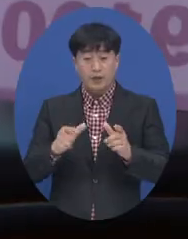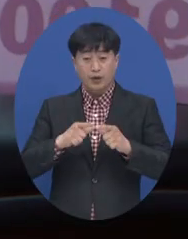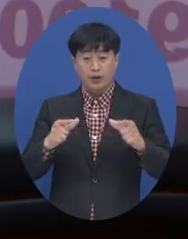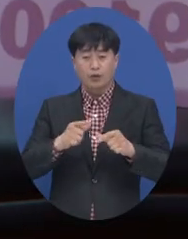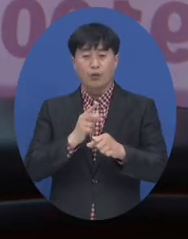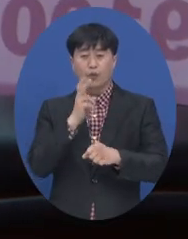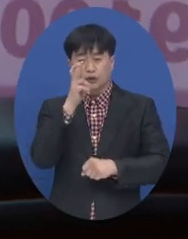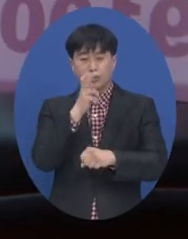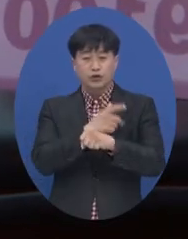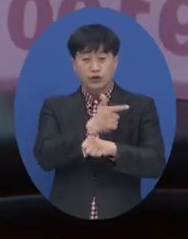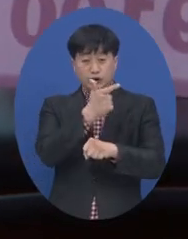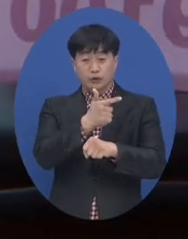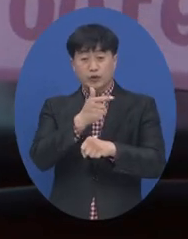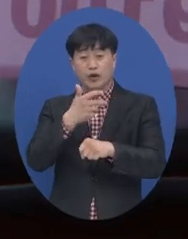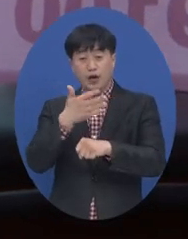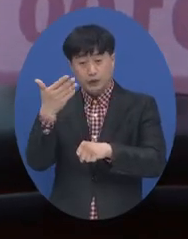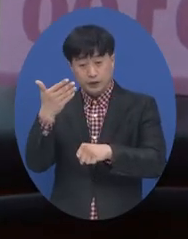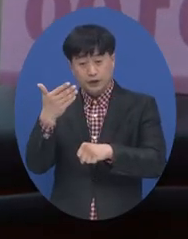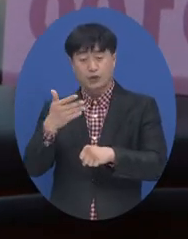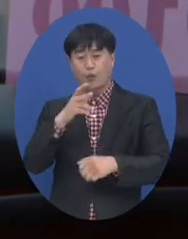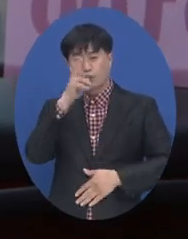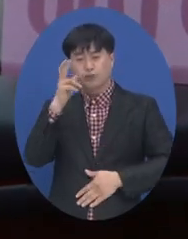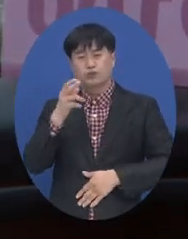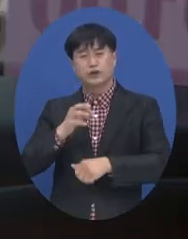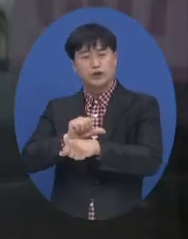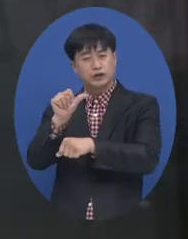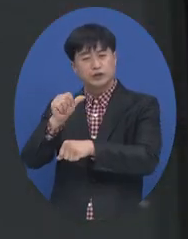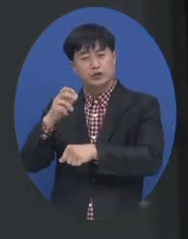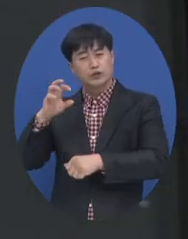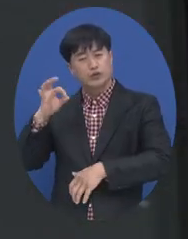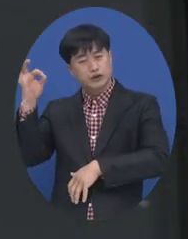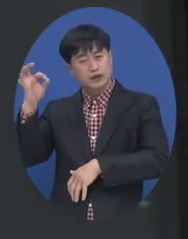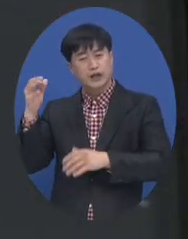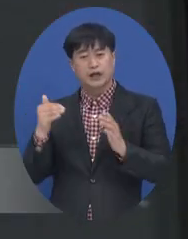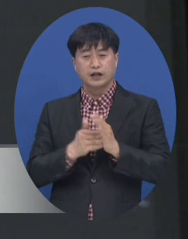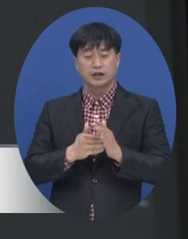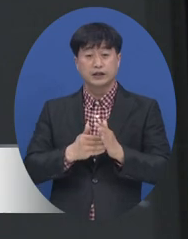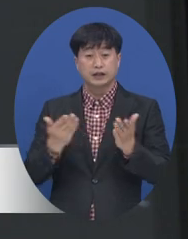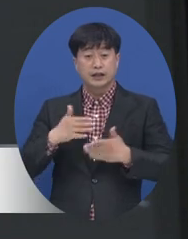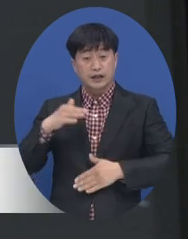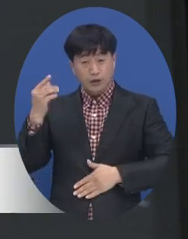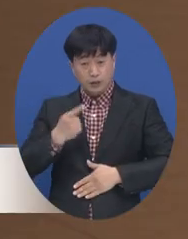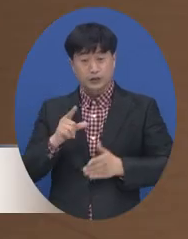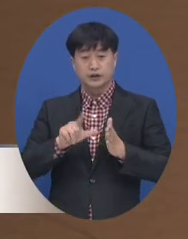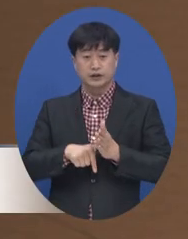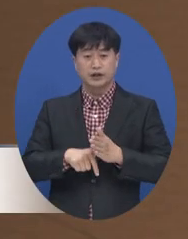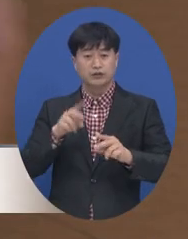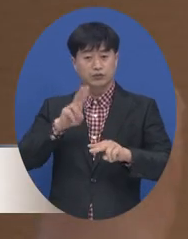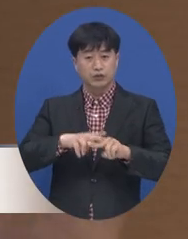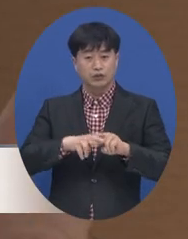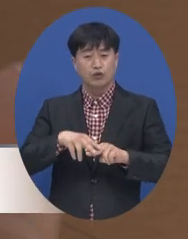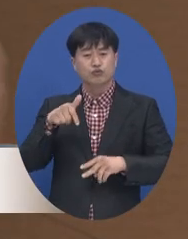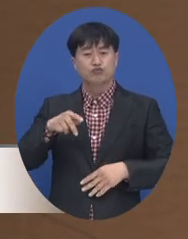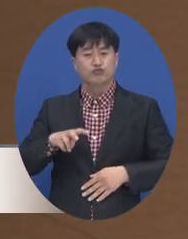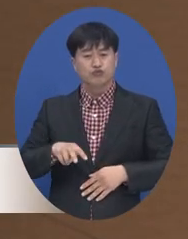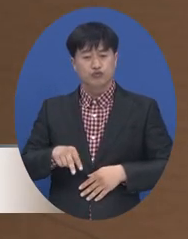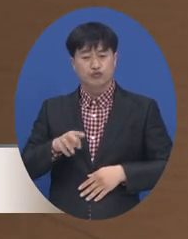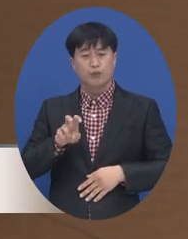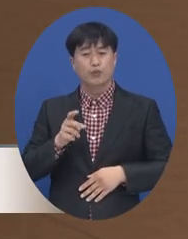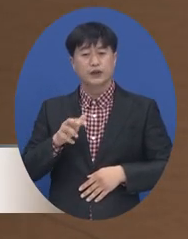6시부터 9시, 오후 5시부터 10시까지로 출퇴근 시간대이고 좌석은